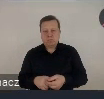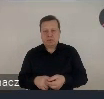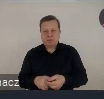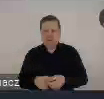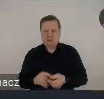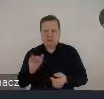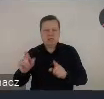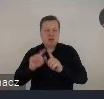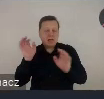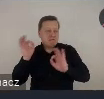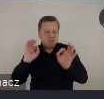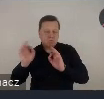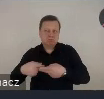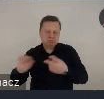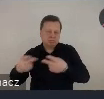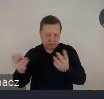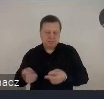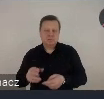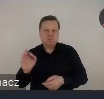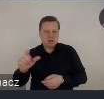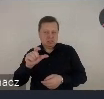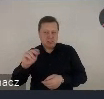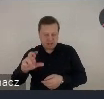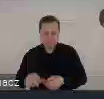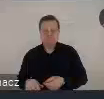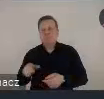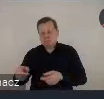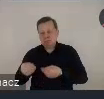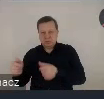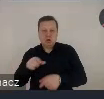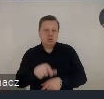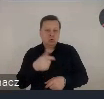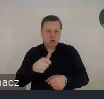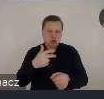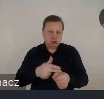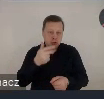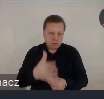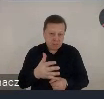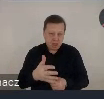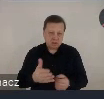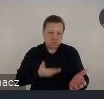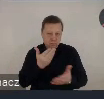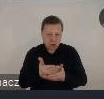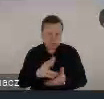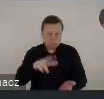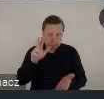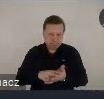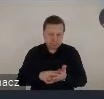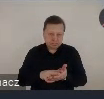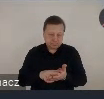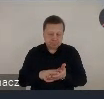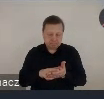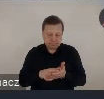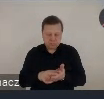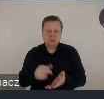i informowaniem o działaniach cechu. W pierwszej ścieżce było to 135 wniosków przeznaczonych